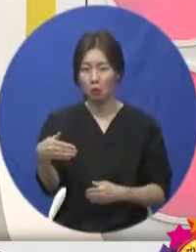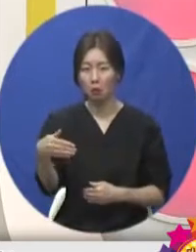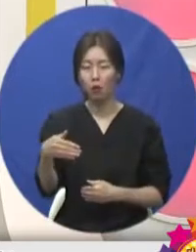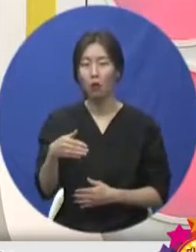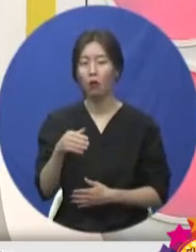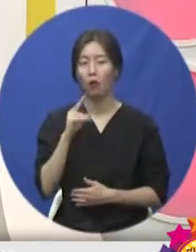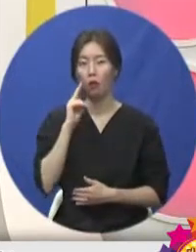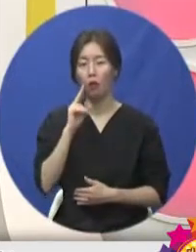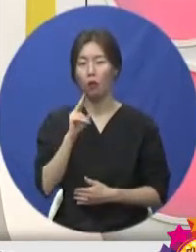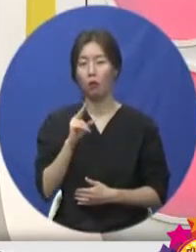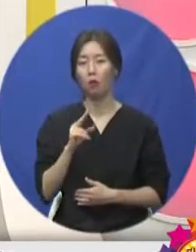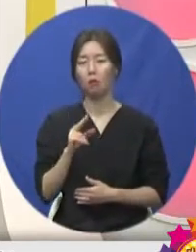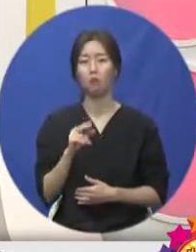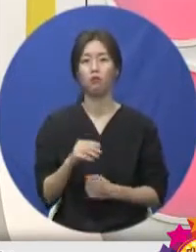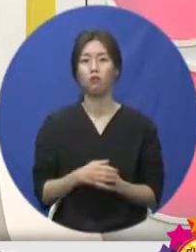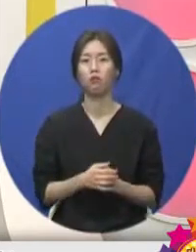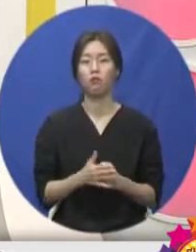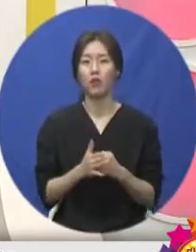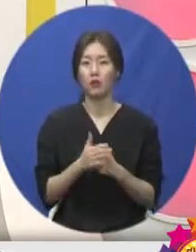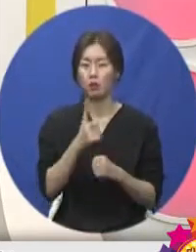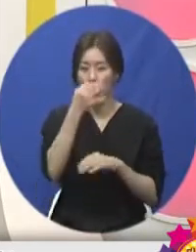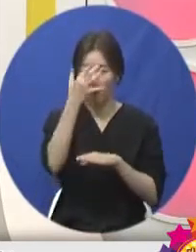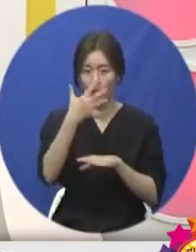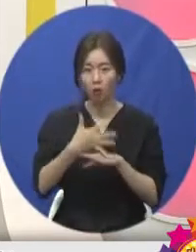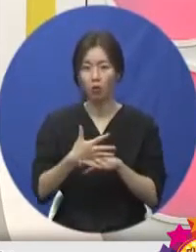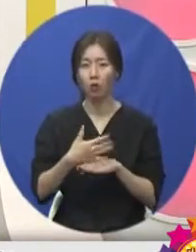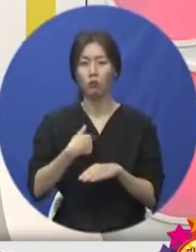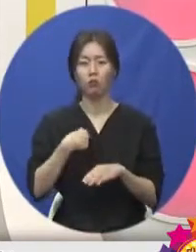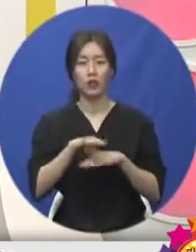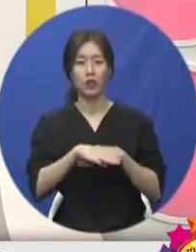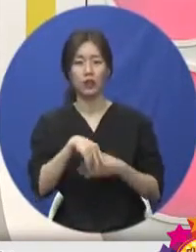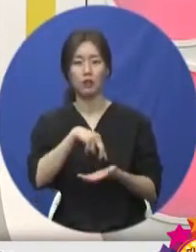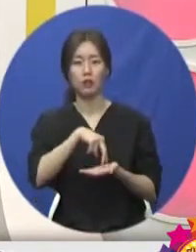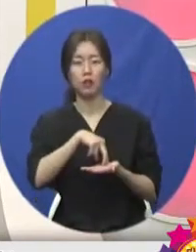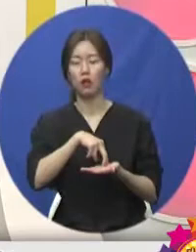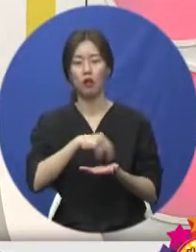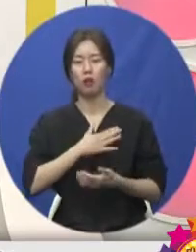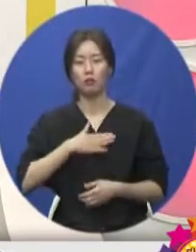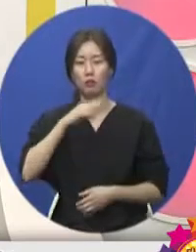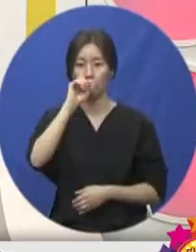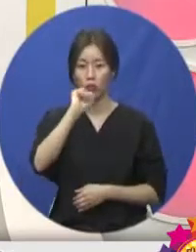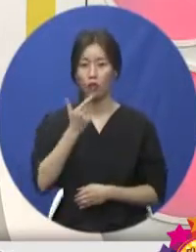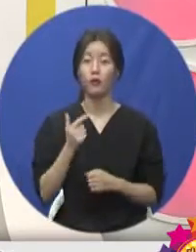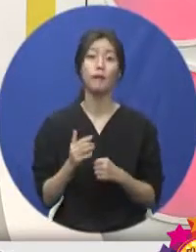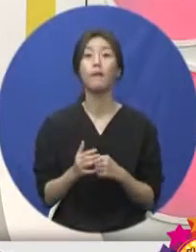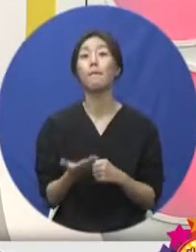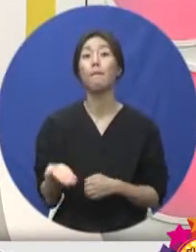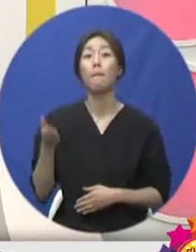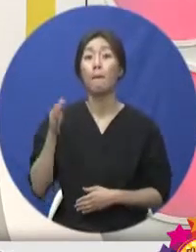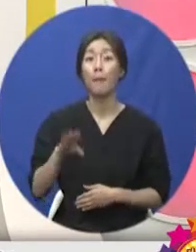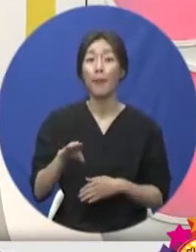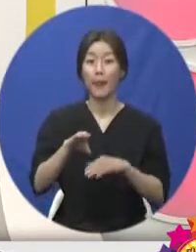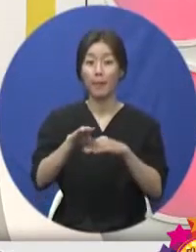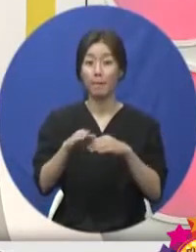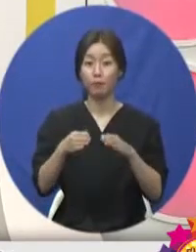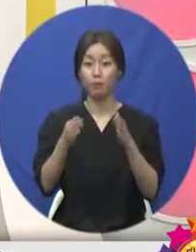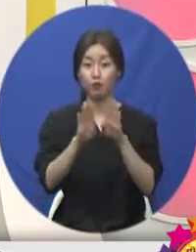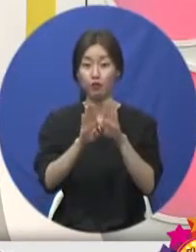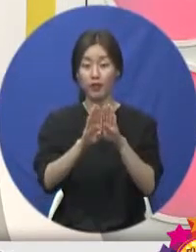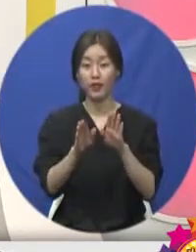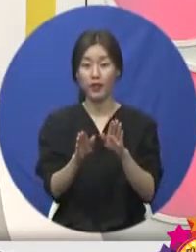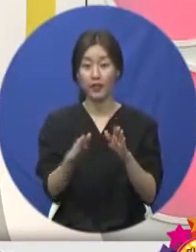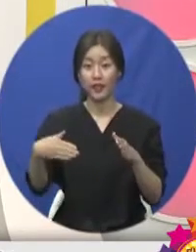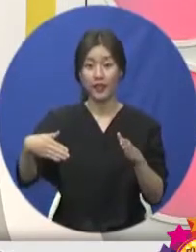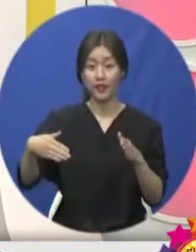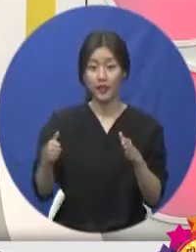열릴 때가 있잖아요. 예, 그 정말 미안하고 그쪽도 또 기분 상하고. 맞아. 예. 근데 문을 콱 닫을